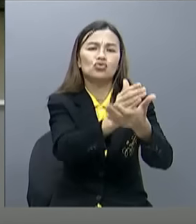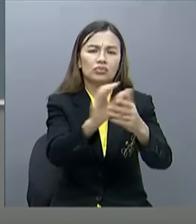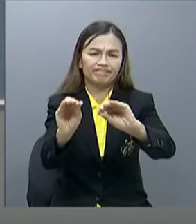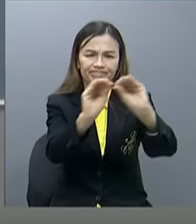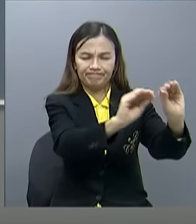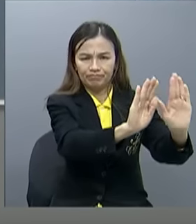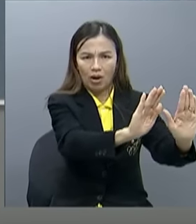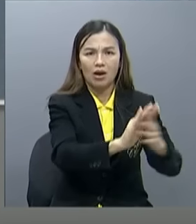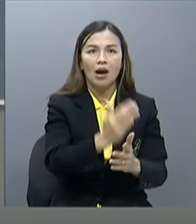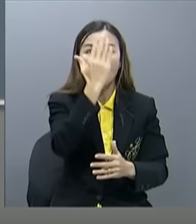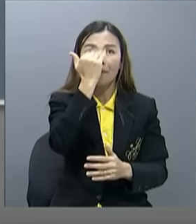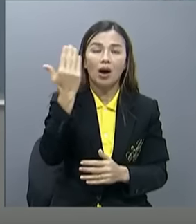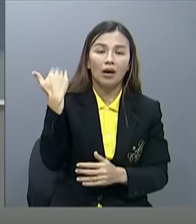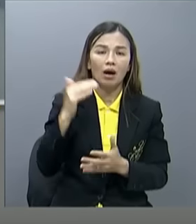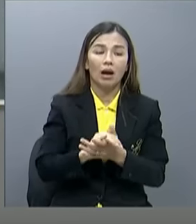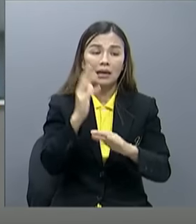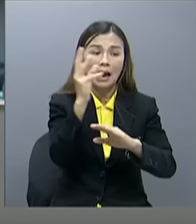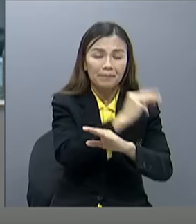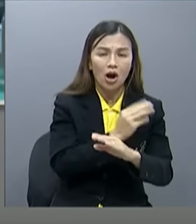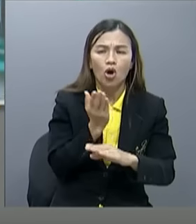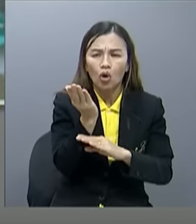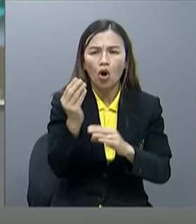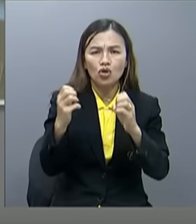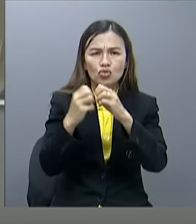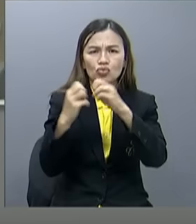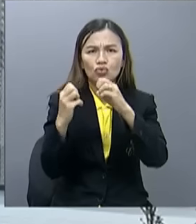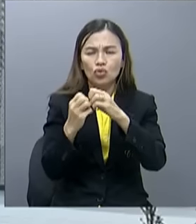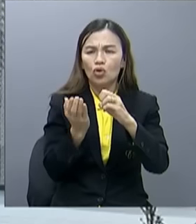เมืองส่งสัญญาณแทรกแซงมานานมากพอแล้วค่ะ